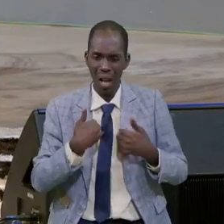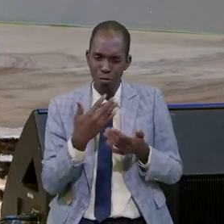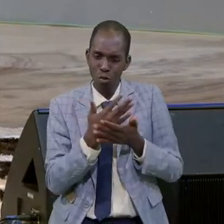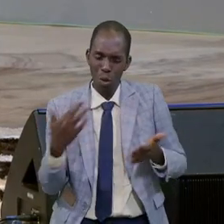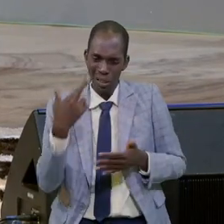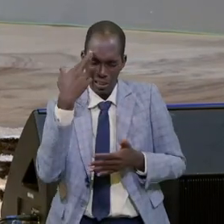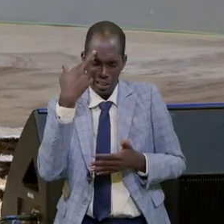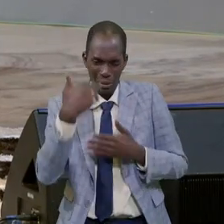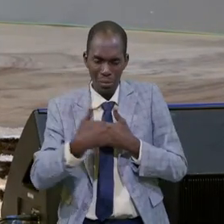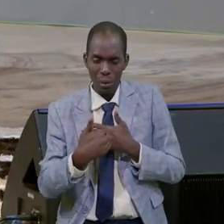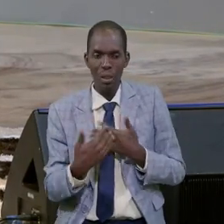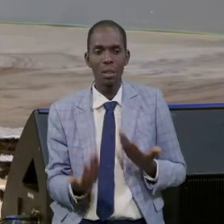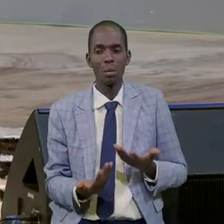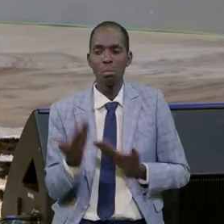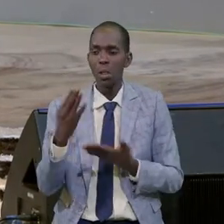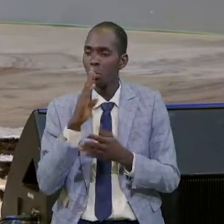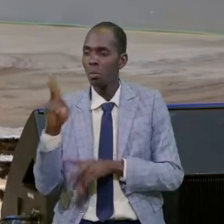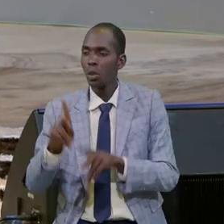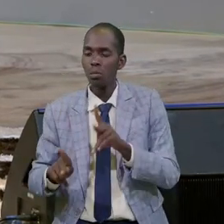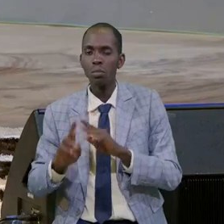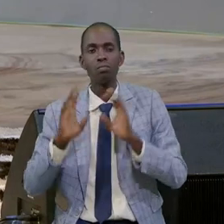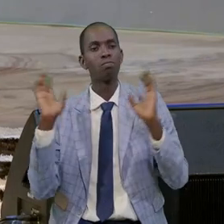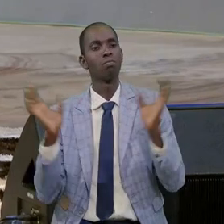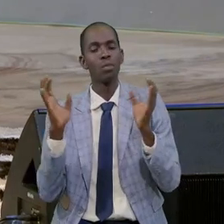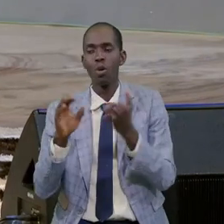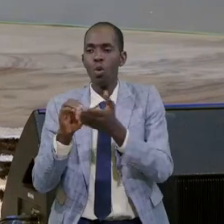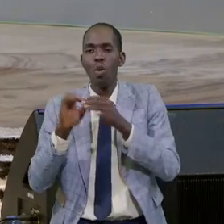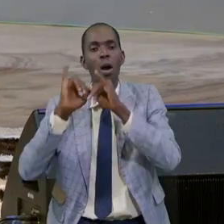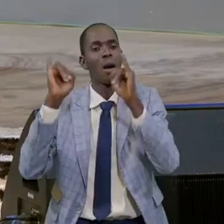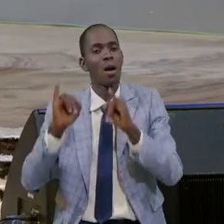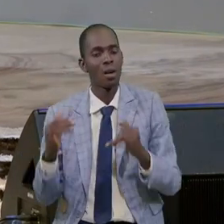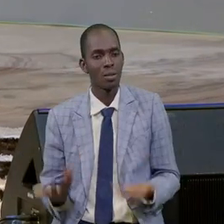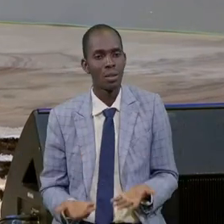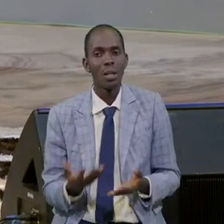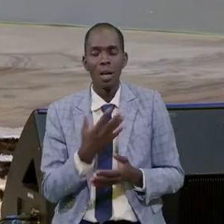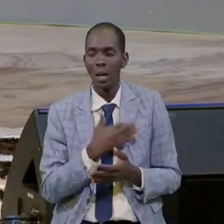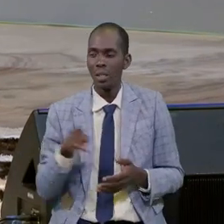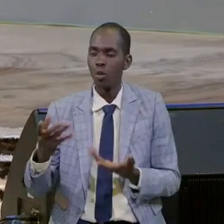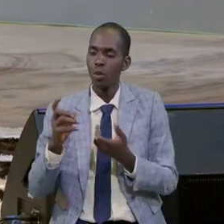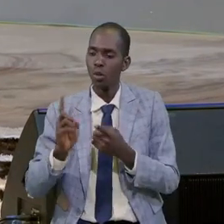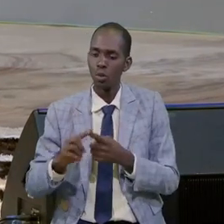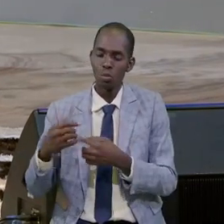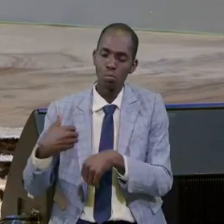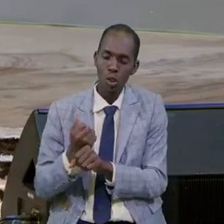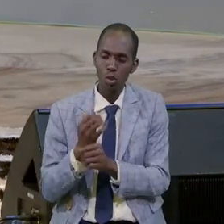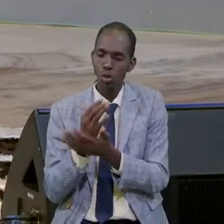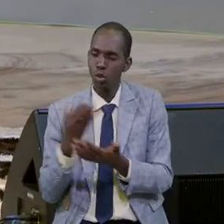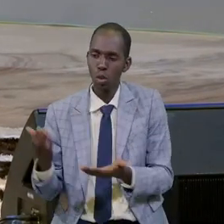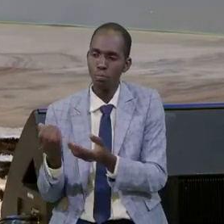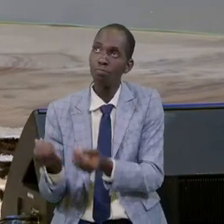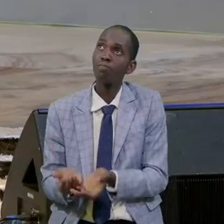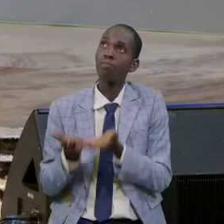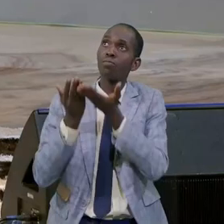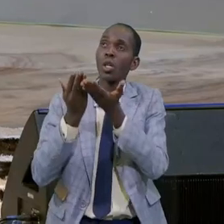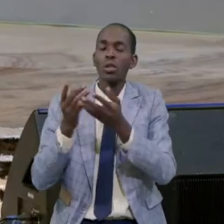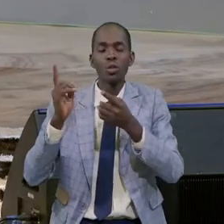un aliment ordinaire. Vous rappelez leur idole. Ces gens, ils se rappellent leur idole. Ils vont sacrifier